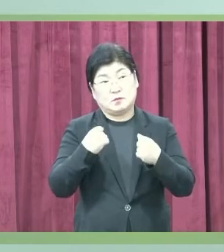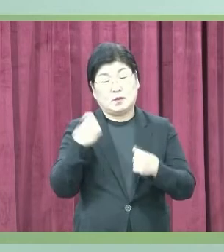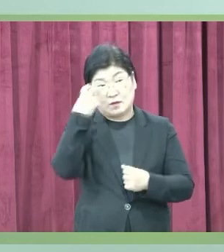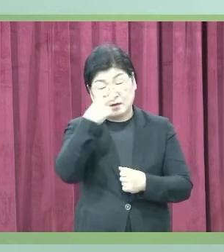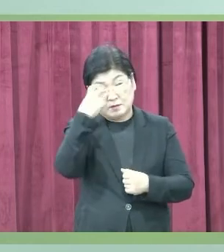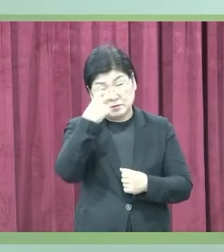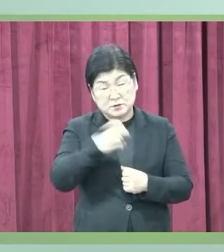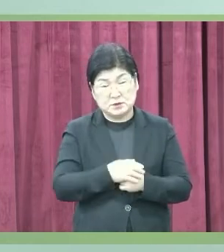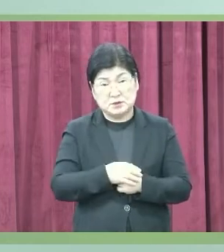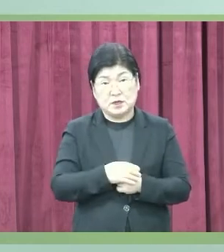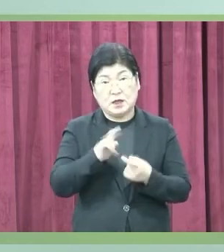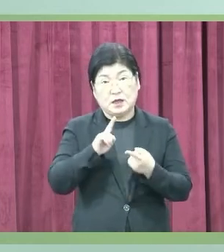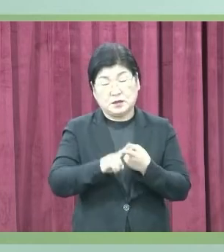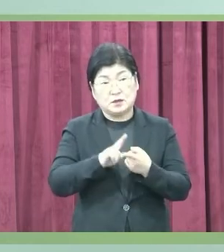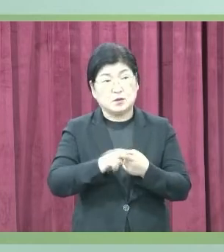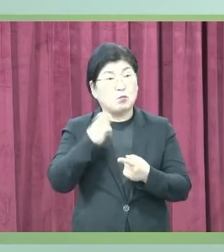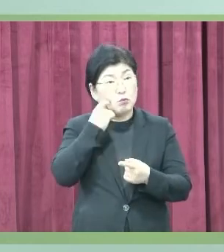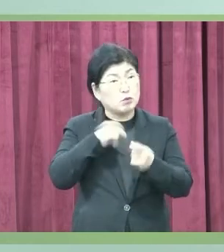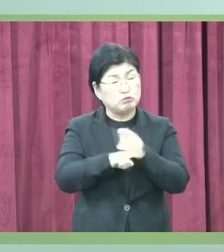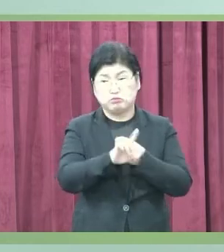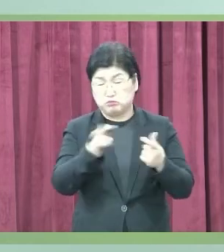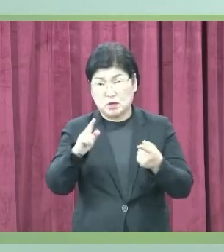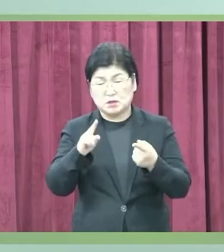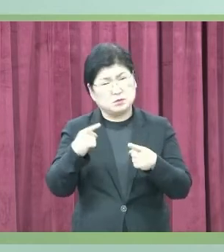미수검 요인과 개선 방안에 대해서 준비를 했습니다.